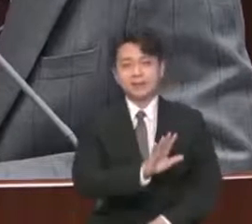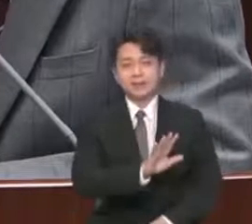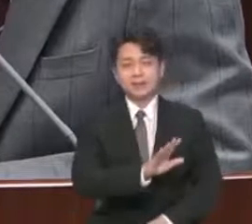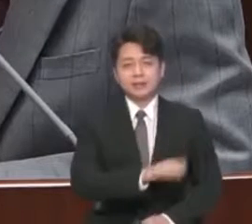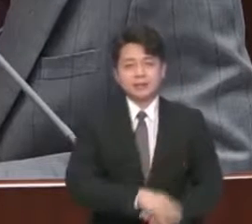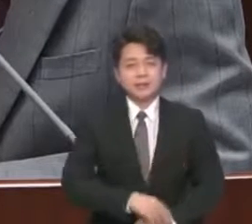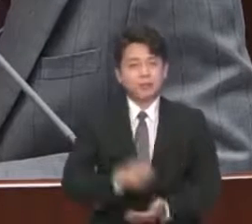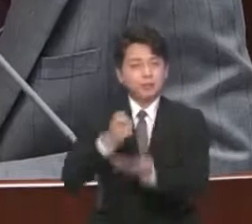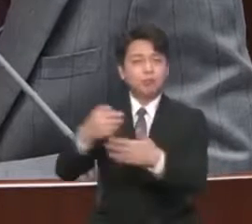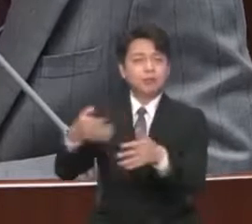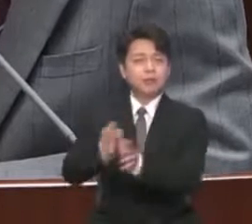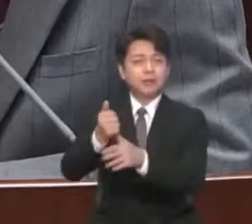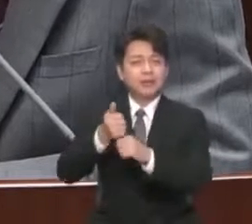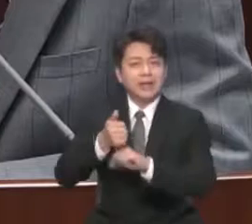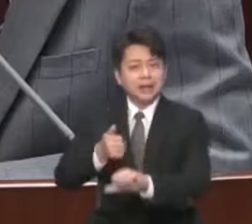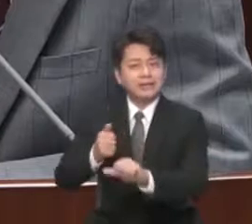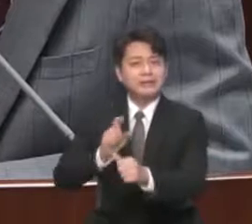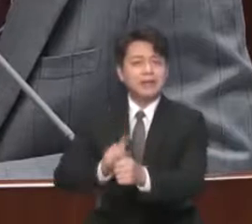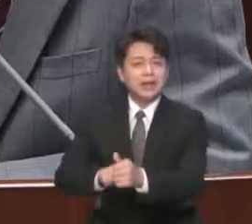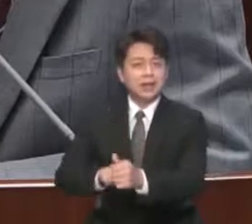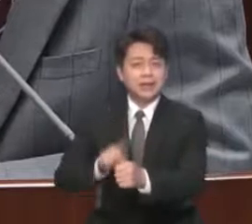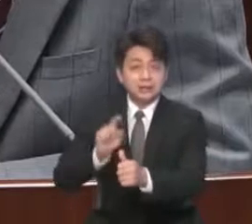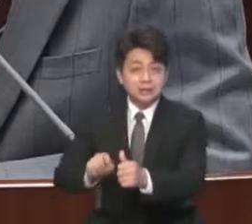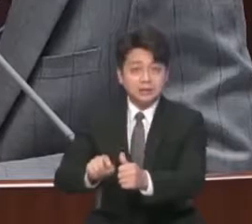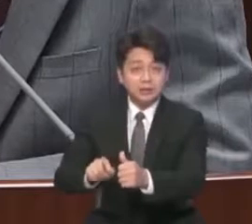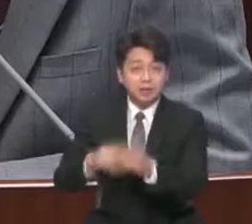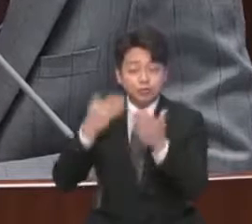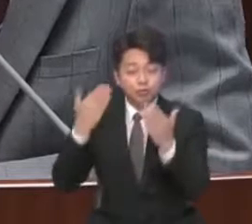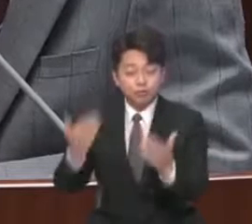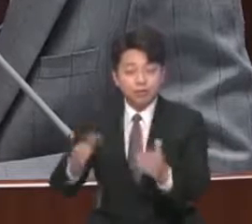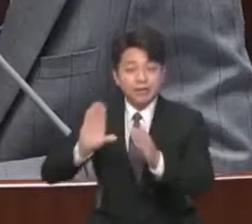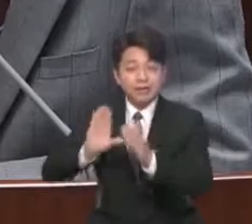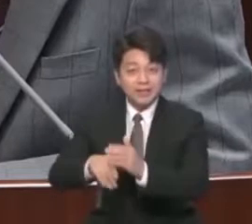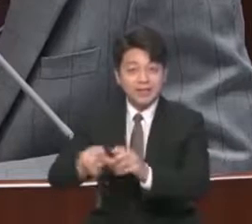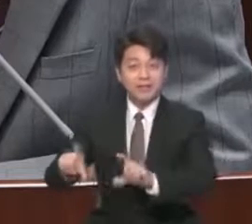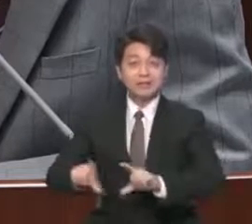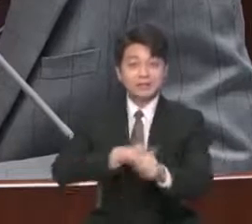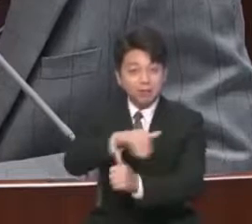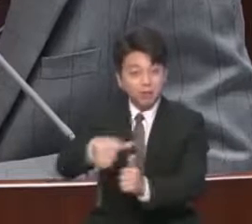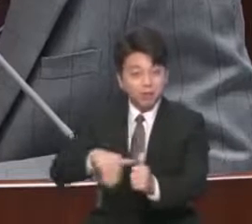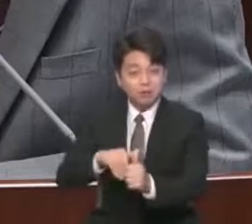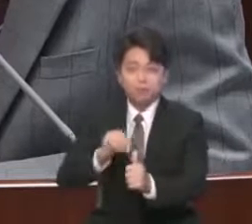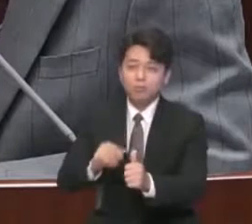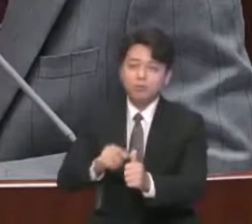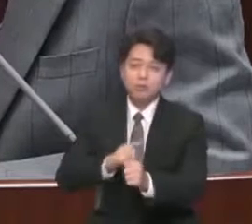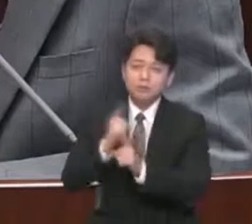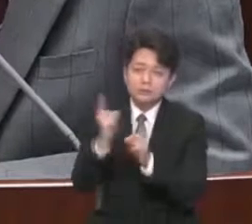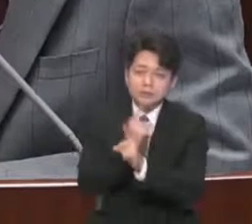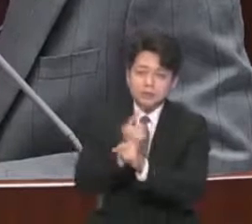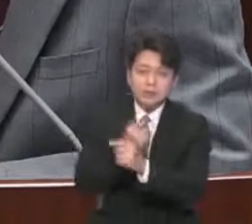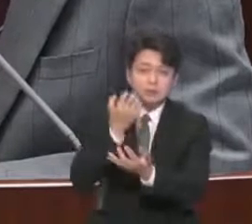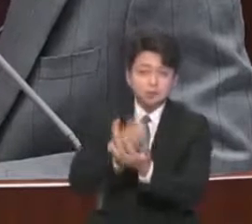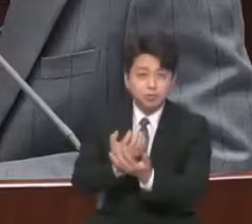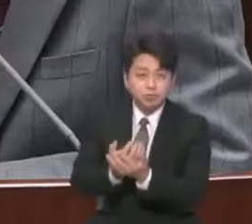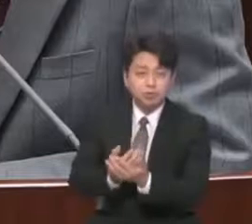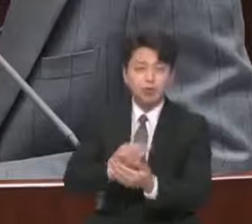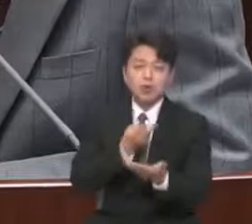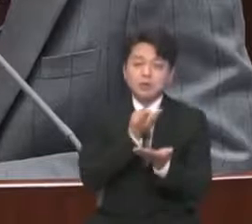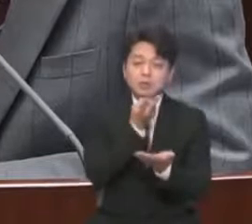상황이 어쩐지 그런 것들은 그 진단하고 또 예를 들어서 입원 치료